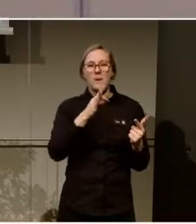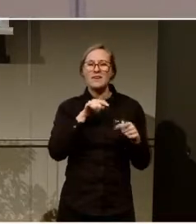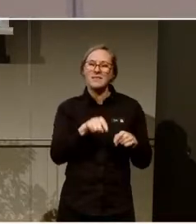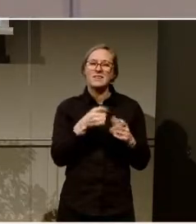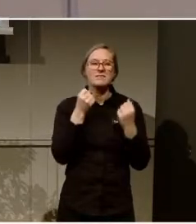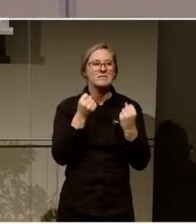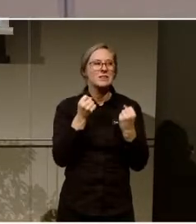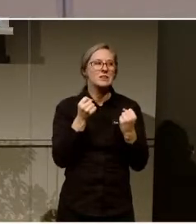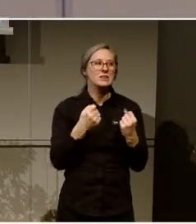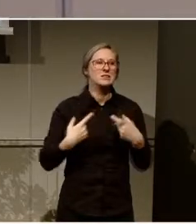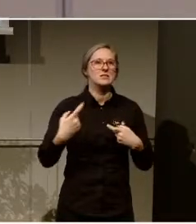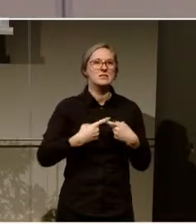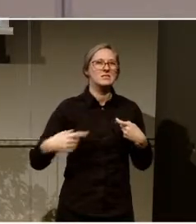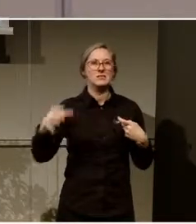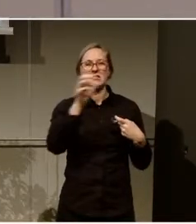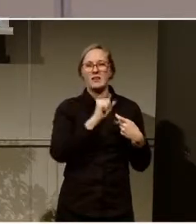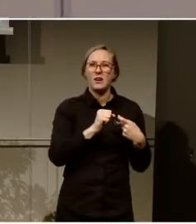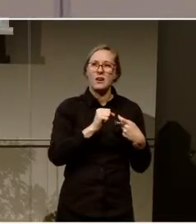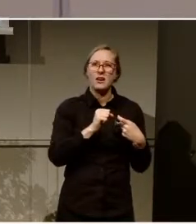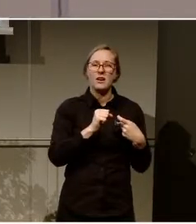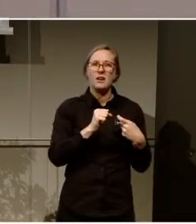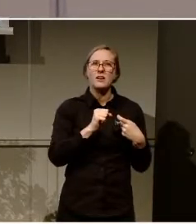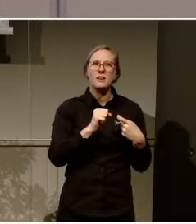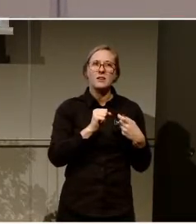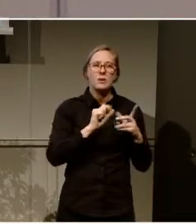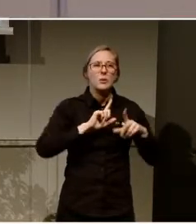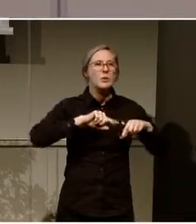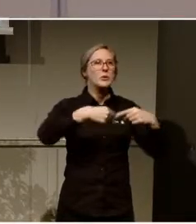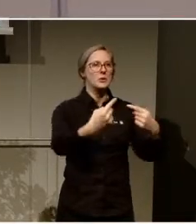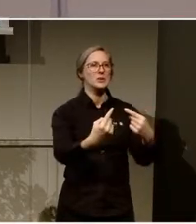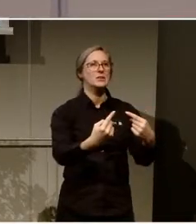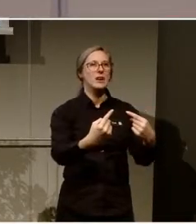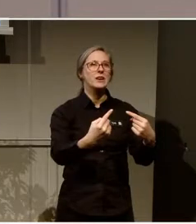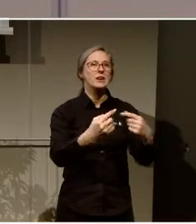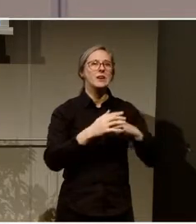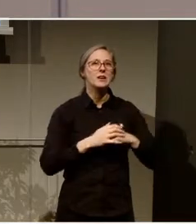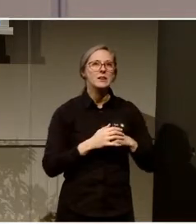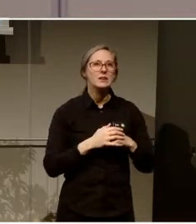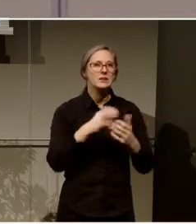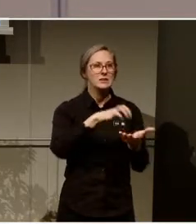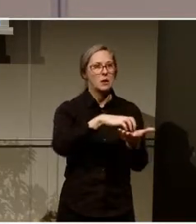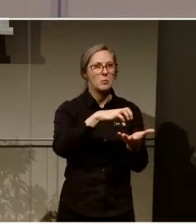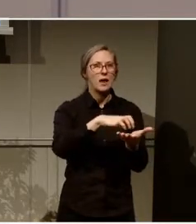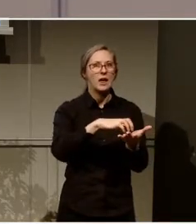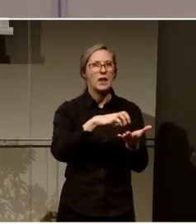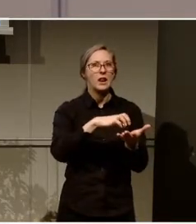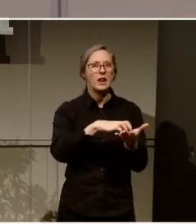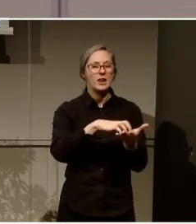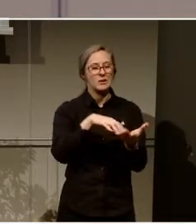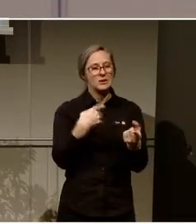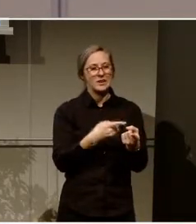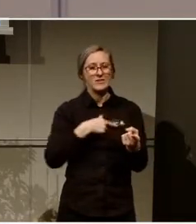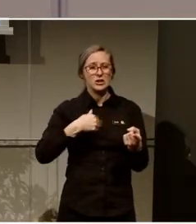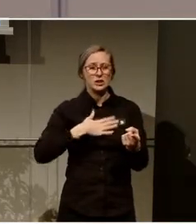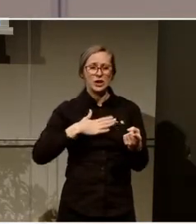för hela, för transformationen och utvecklingen i samhället. Och det tycker vi